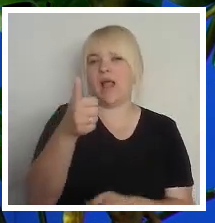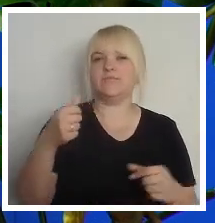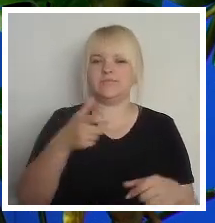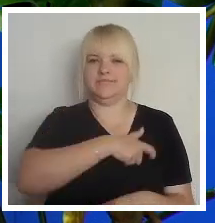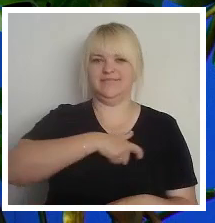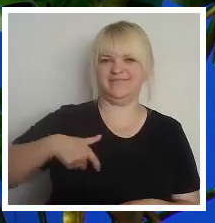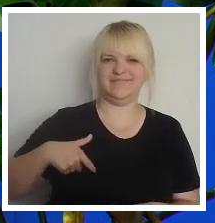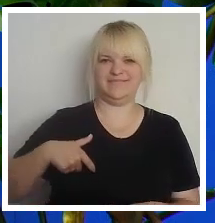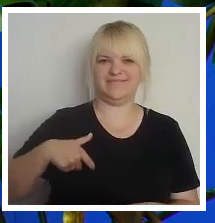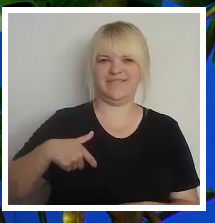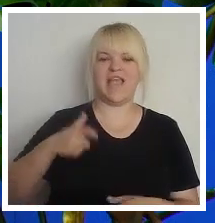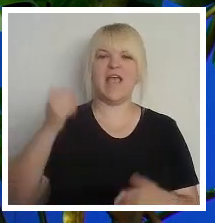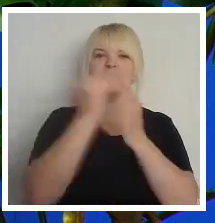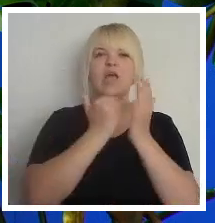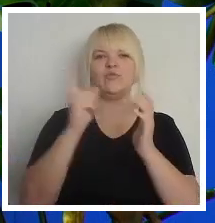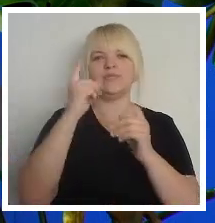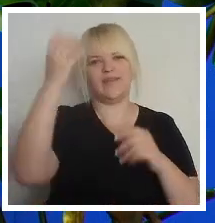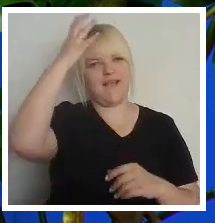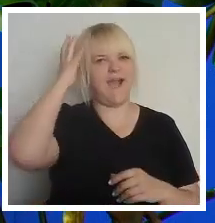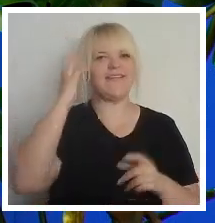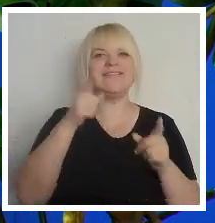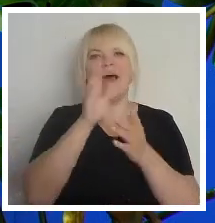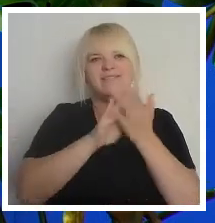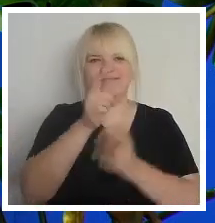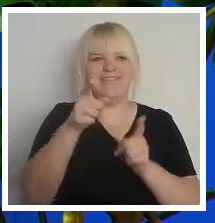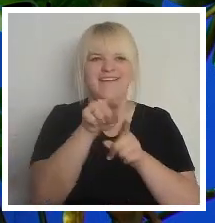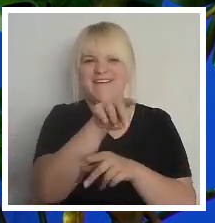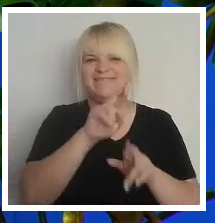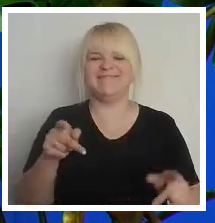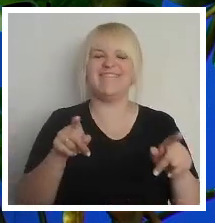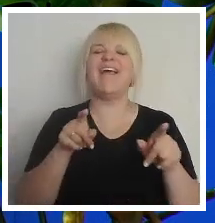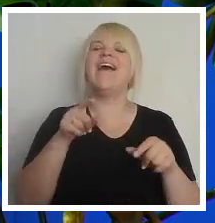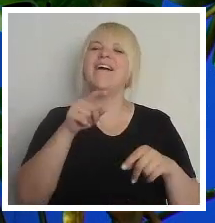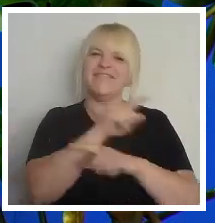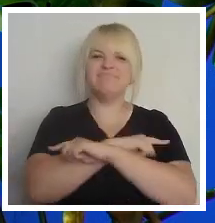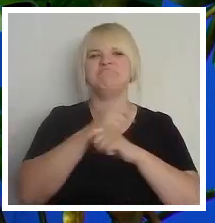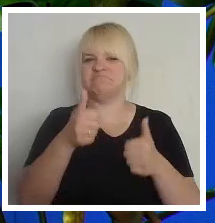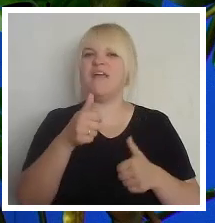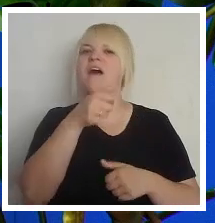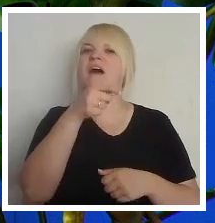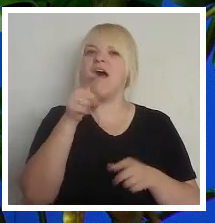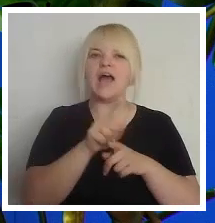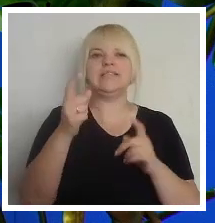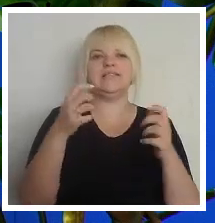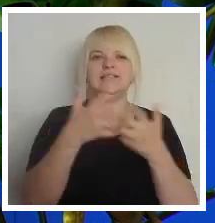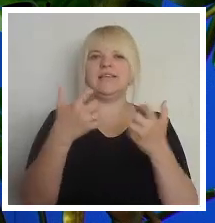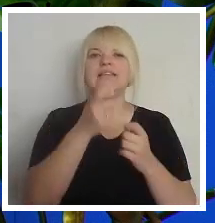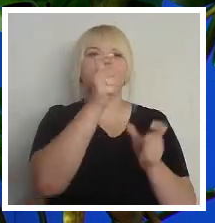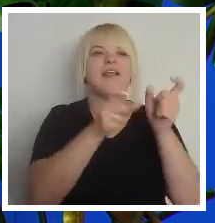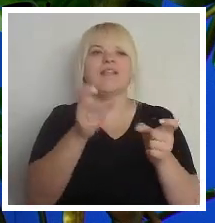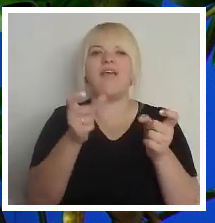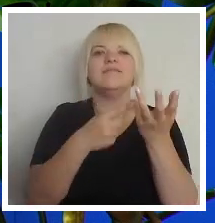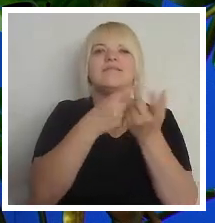krekliņa, saturs ir karalis, tev arī atvaino. Es domāju, ka tas tā ir tā cīņa par galvām, nevis maciņiem,